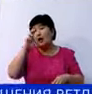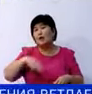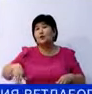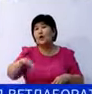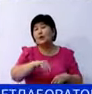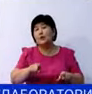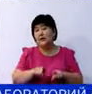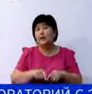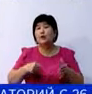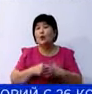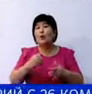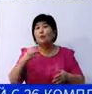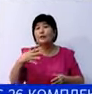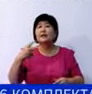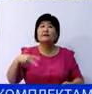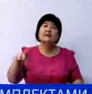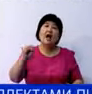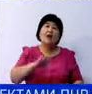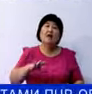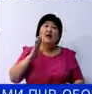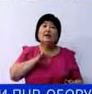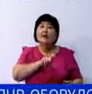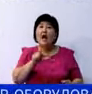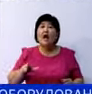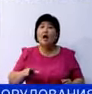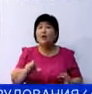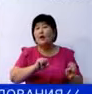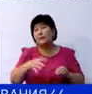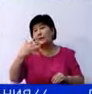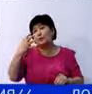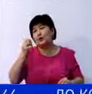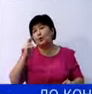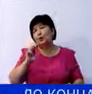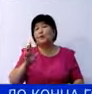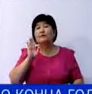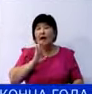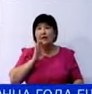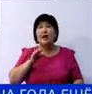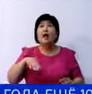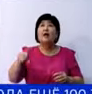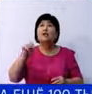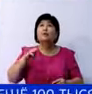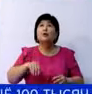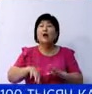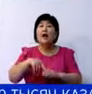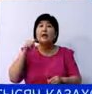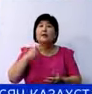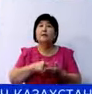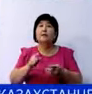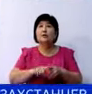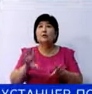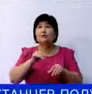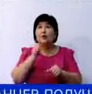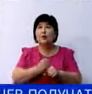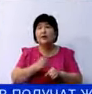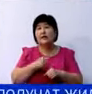и до 15 20 августа вдарю отпускалось 500 кубов воды депутат отметил что со своей стороны также сделают все возможное